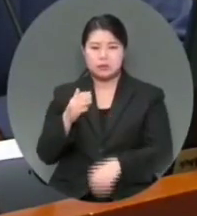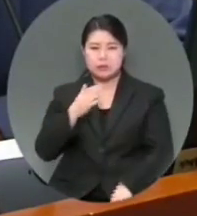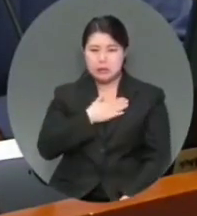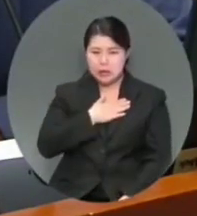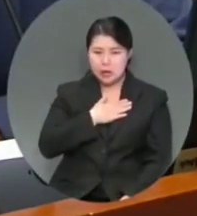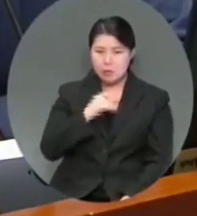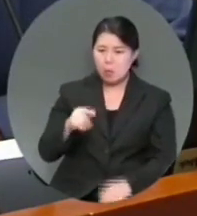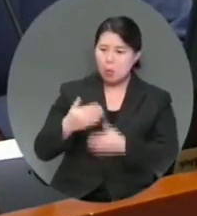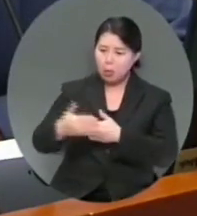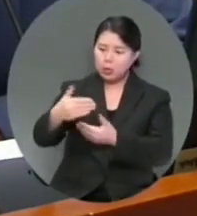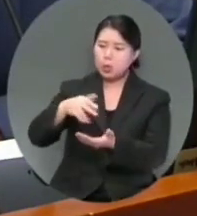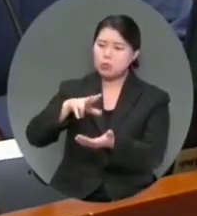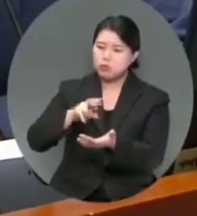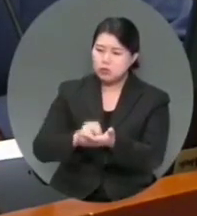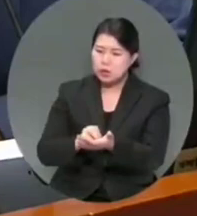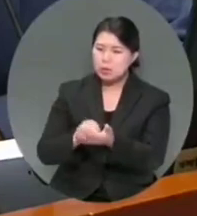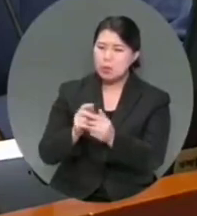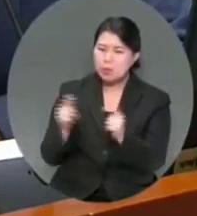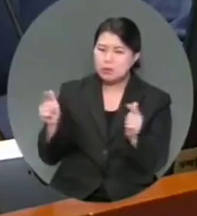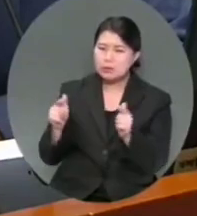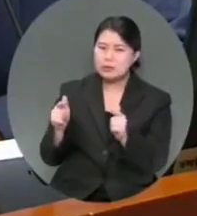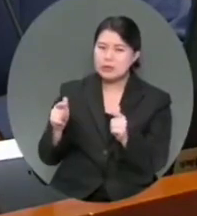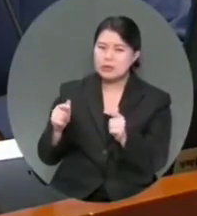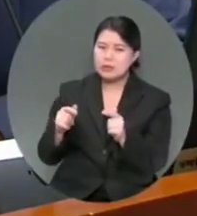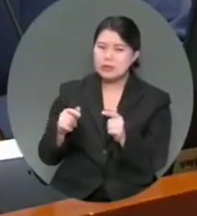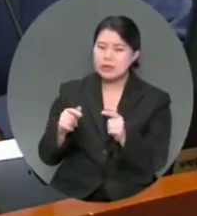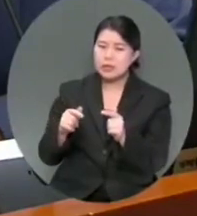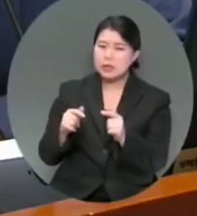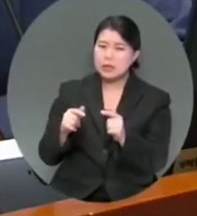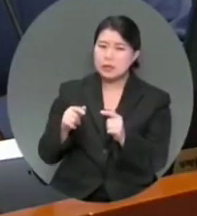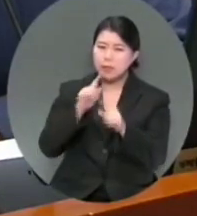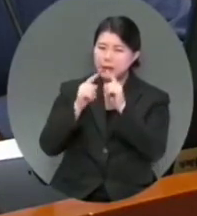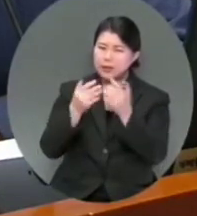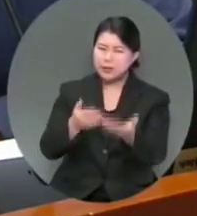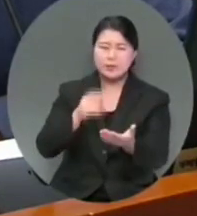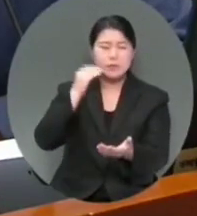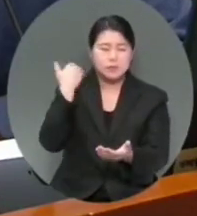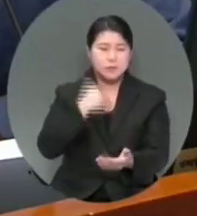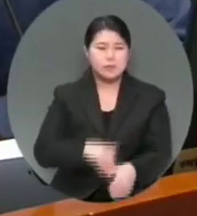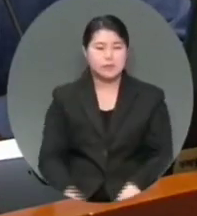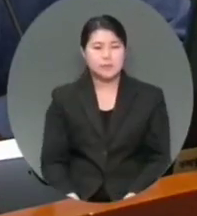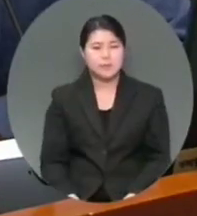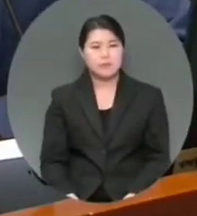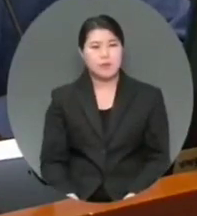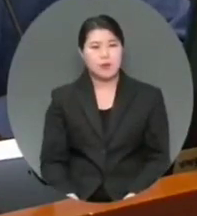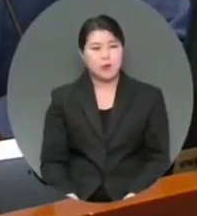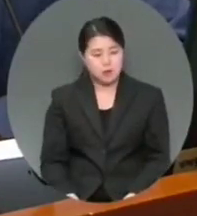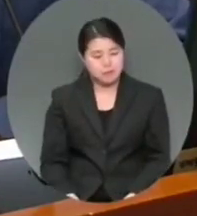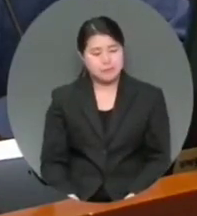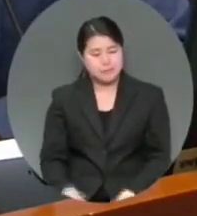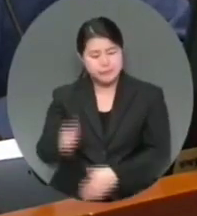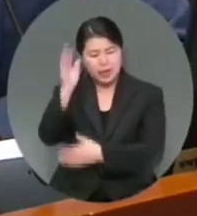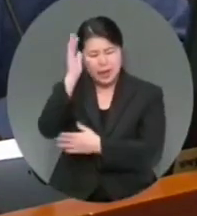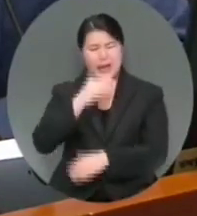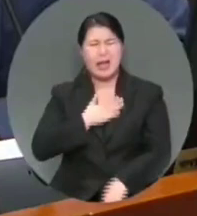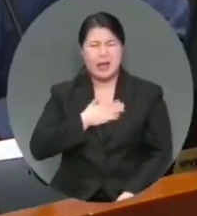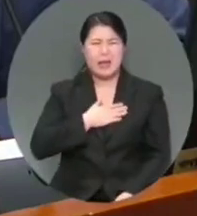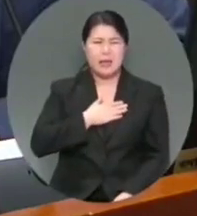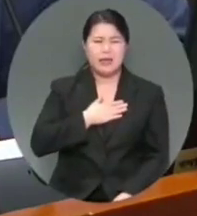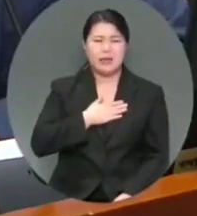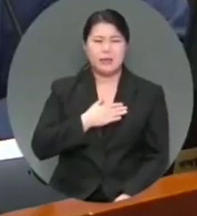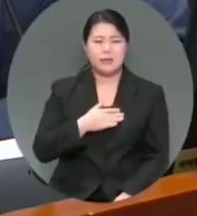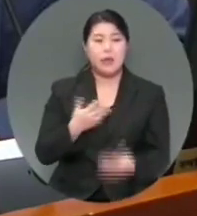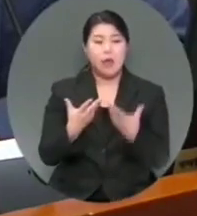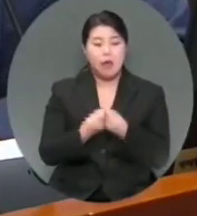뭐 절차적인 문제를 일일이 여기서 말씀드리는 것은 부적절한 것 같습니다. 아니 그러니까 이제 그 뭐 메시지는 그렇고요. 그러니까 예를